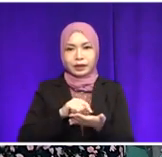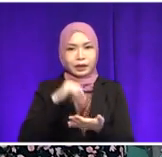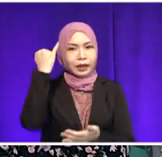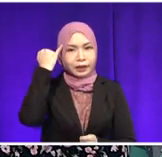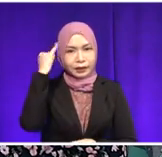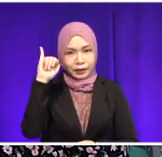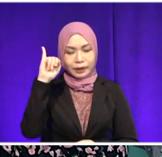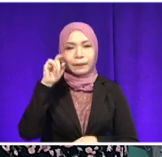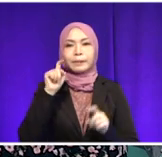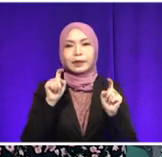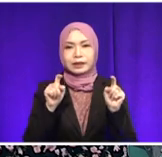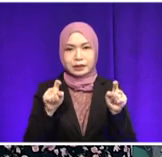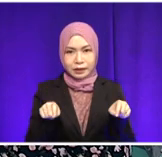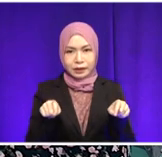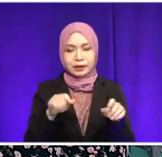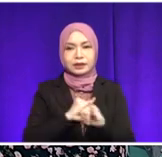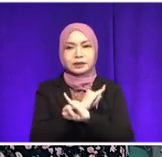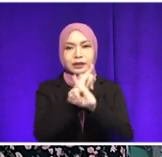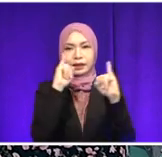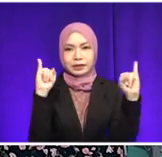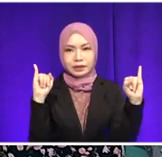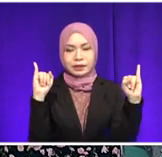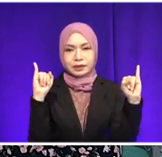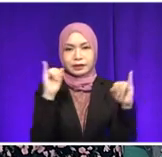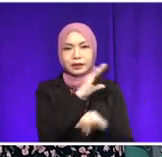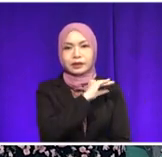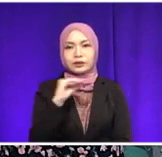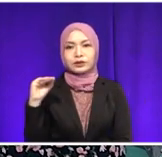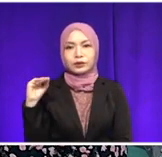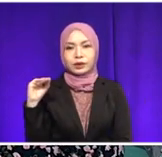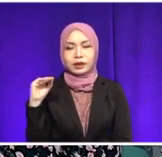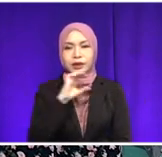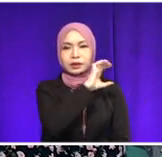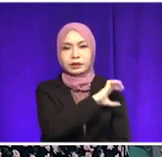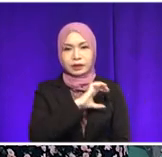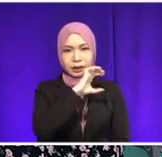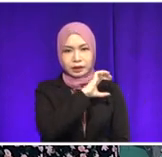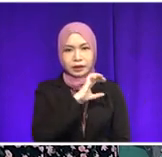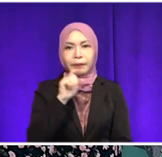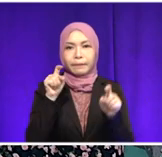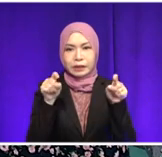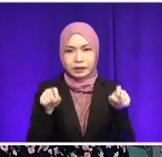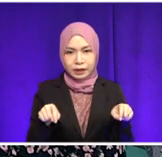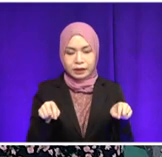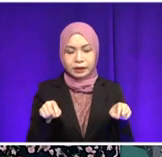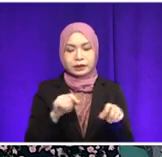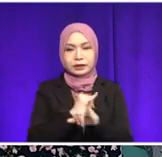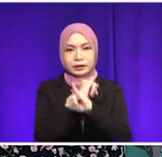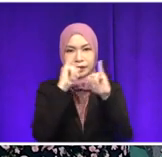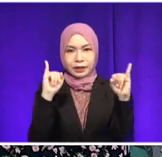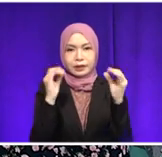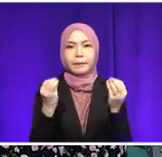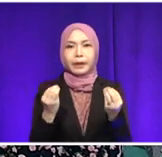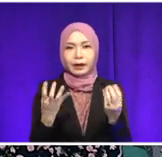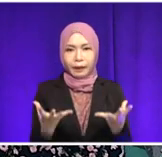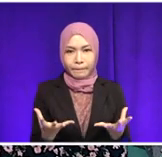ciri-ciri produk kena jelas Bagaimana perlu di hasilkan berapakah bilangannya jadi